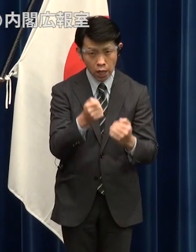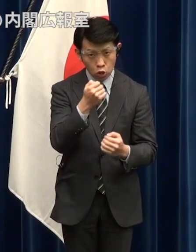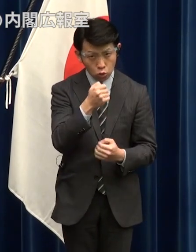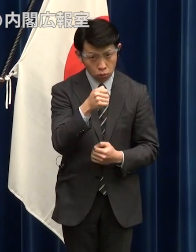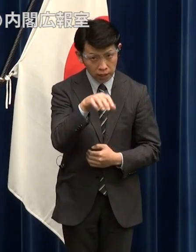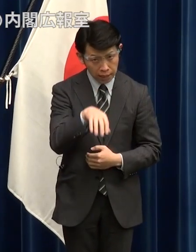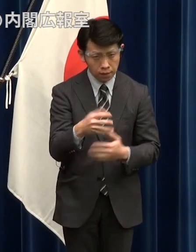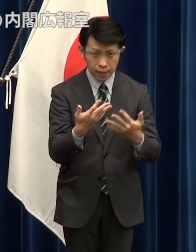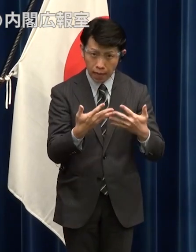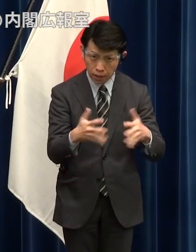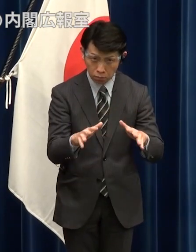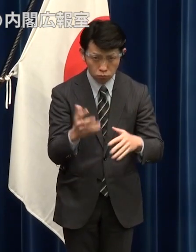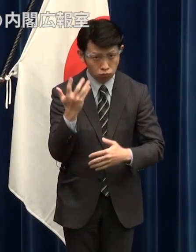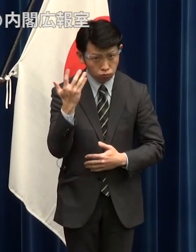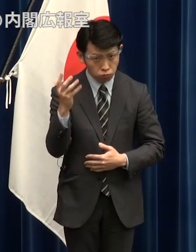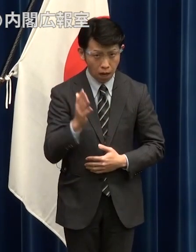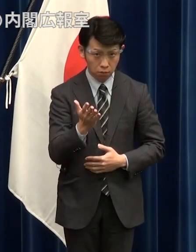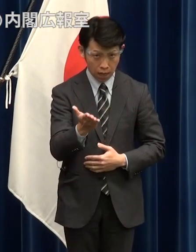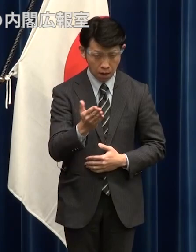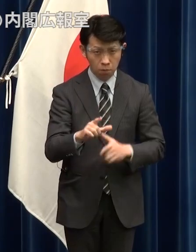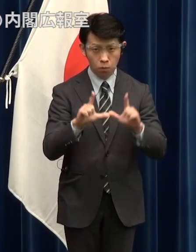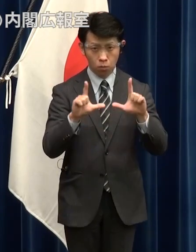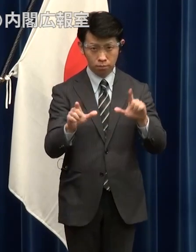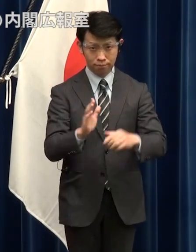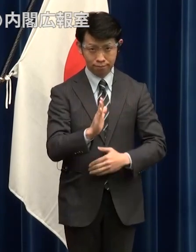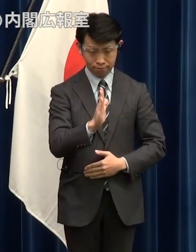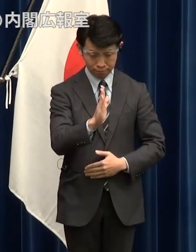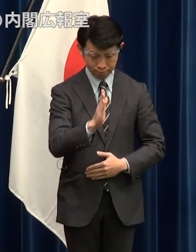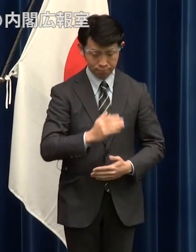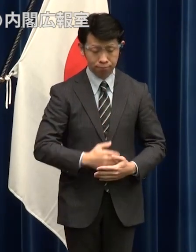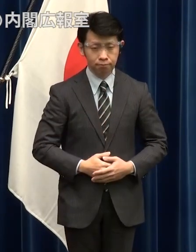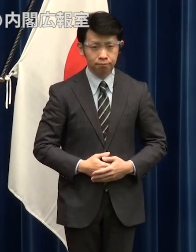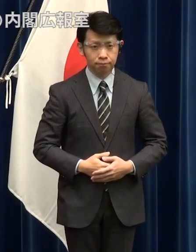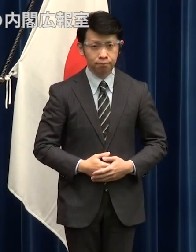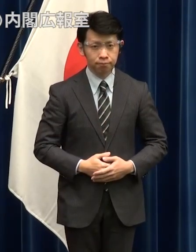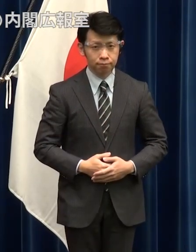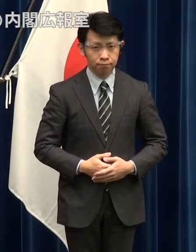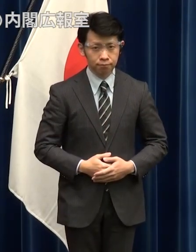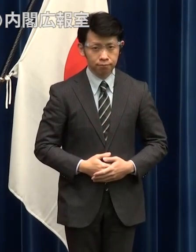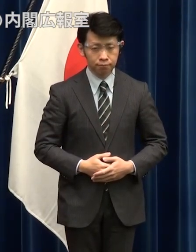肢に入ってきますでしょうか。お答えいただけますでしょうか。よろしくお願いします。 はい、